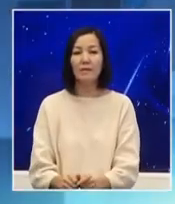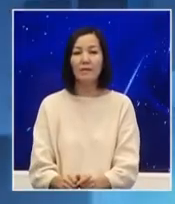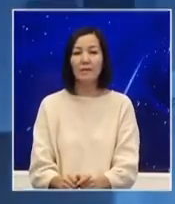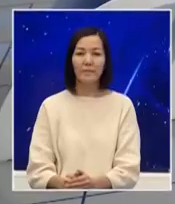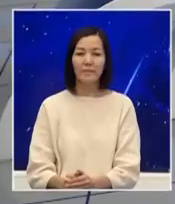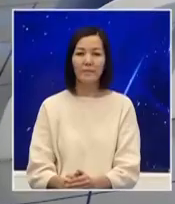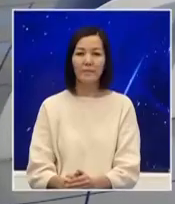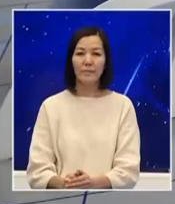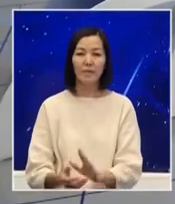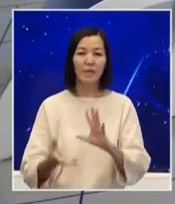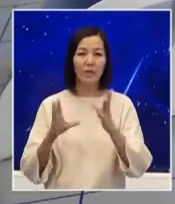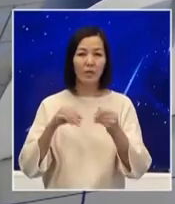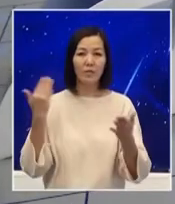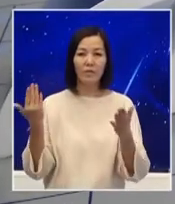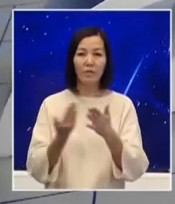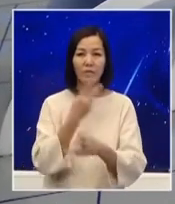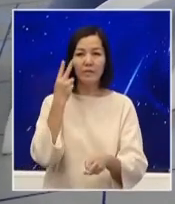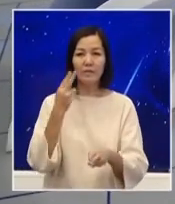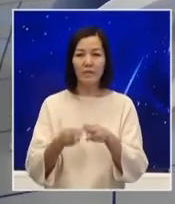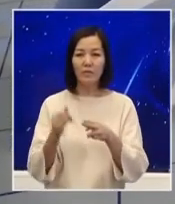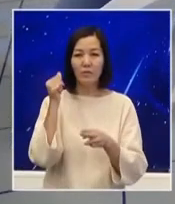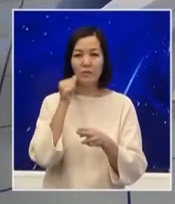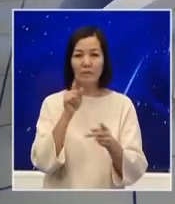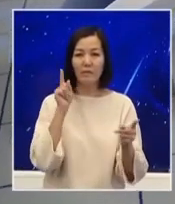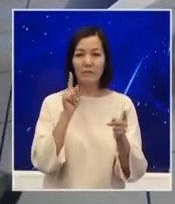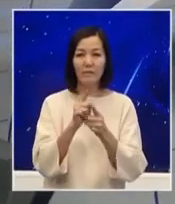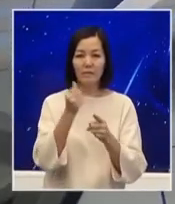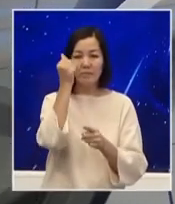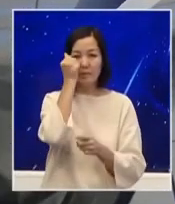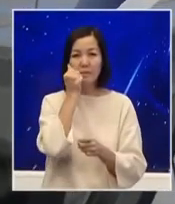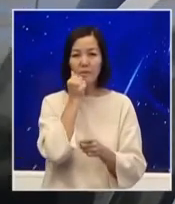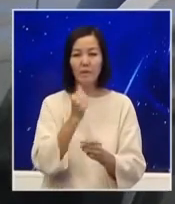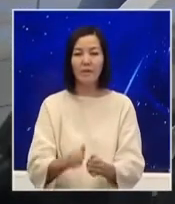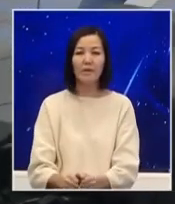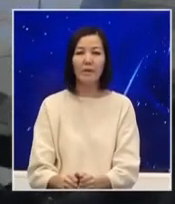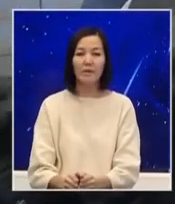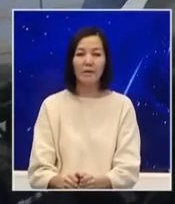ЖТСУ. Это были все новости к этому часу. Благодарю за внимание. До свидания.